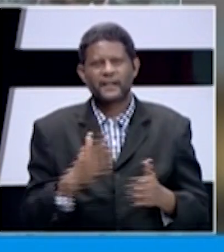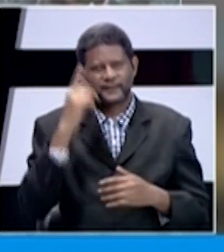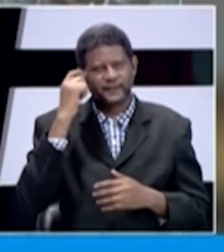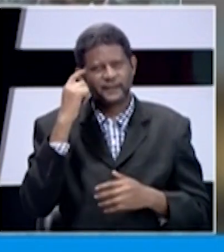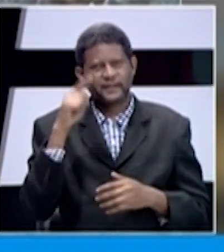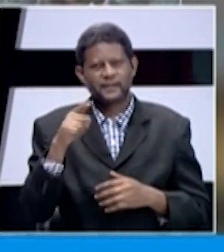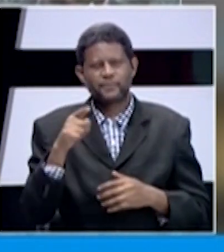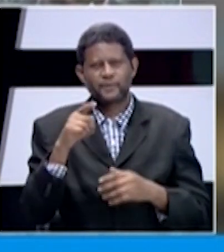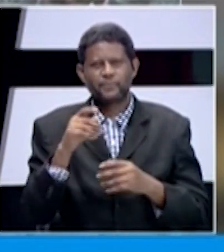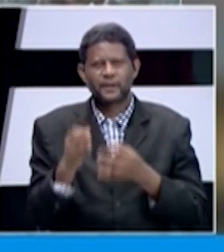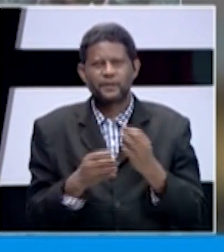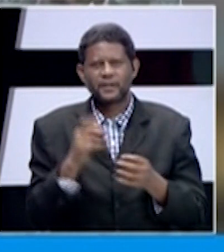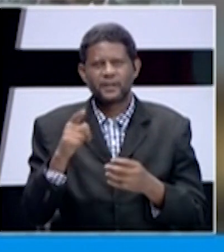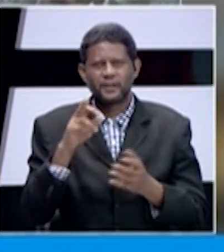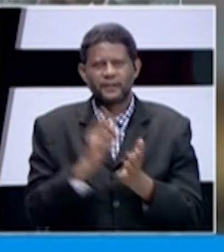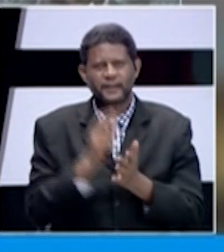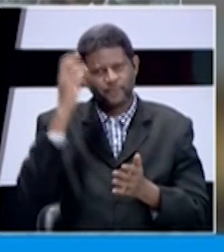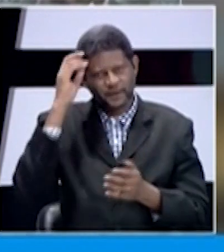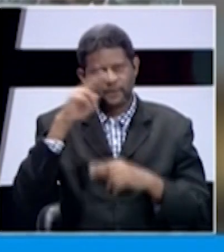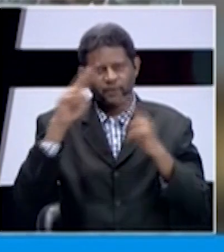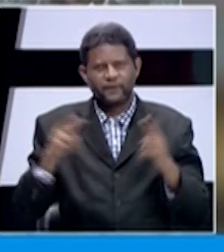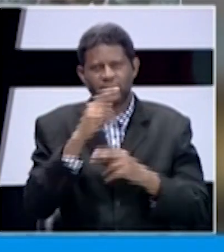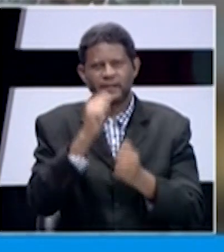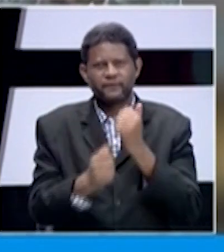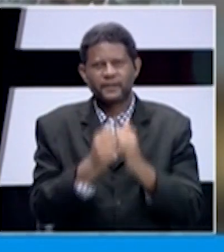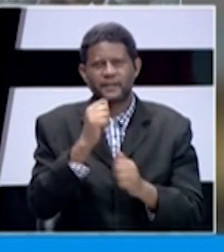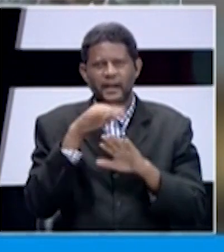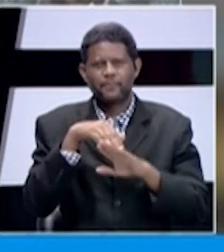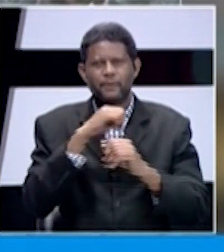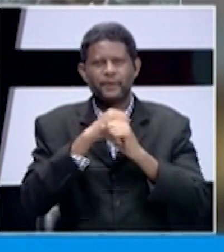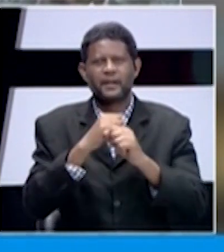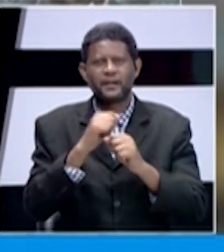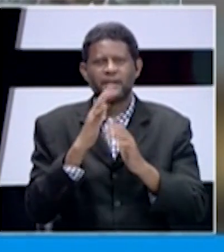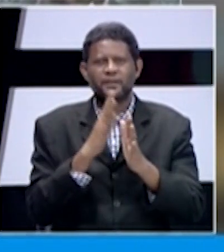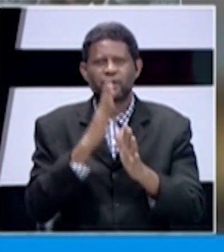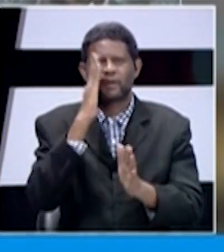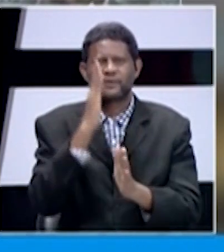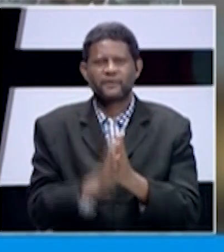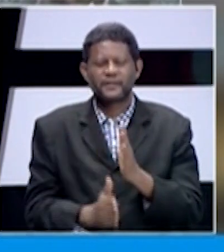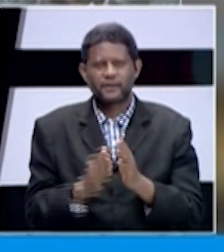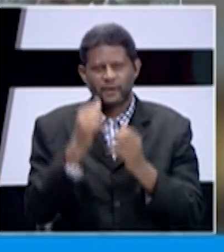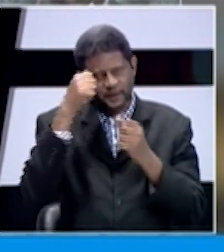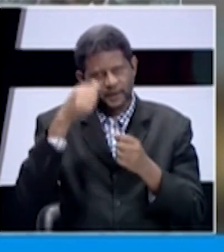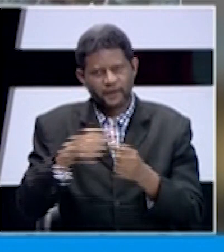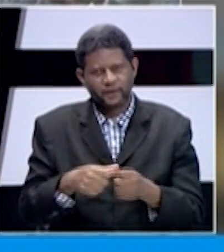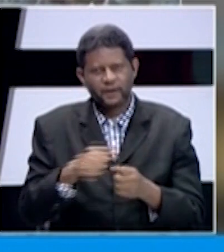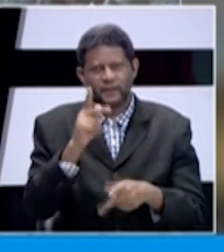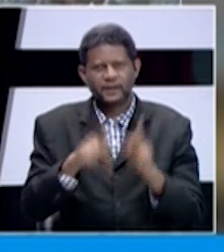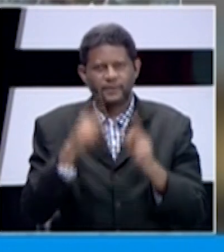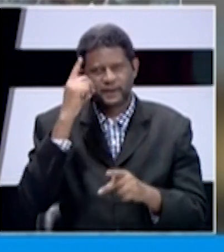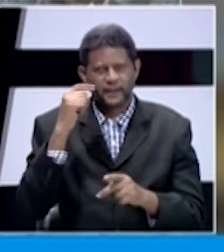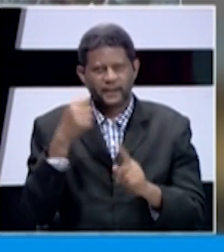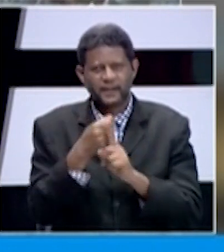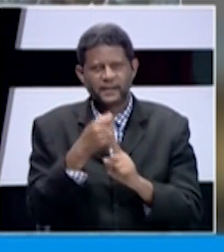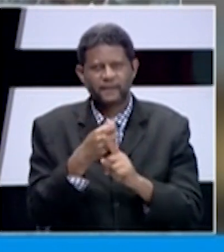محبر زي حقا من قستي بمن قستي فيدرال انت التحاس أبي ممكات الجامو كم زبر كتا أزخ أخيرو هزب تقرأي قال